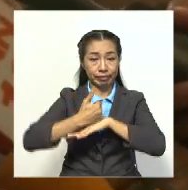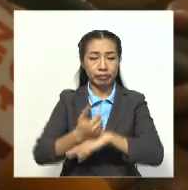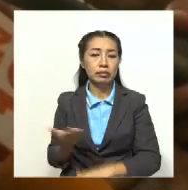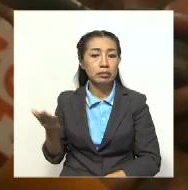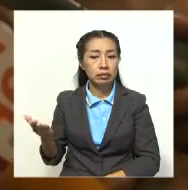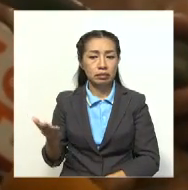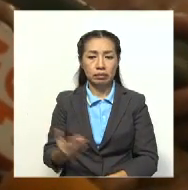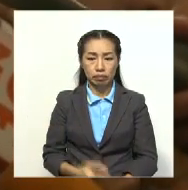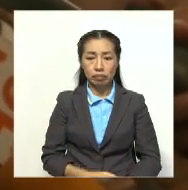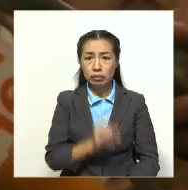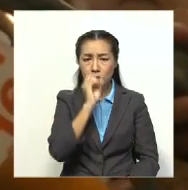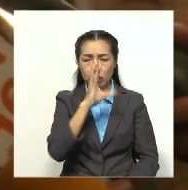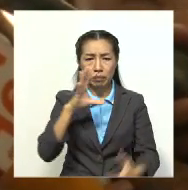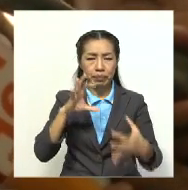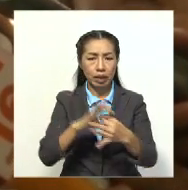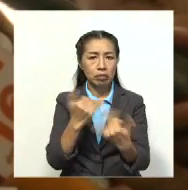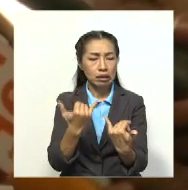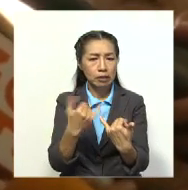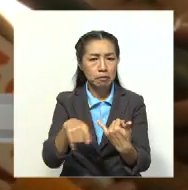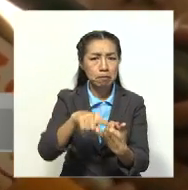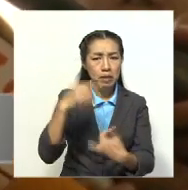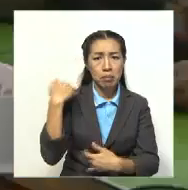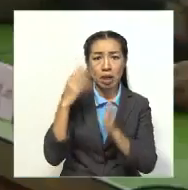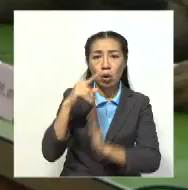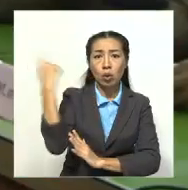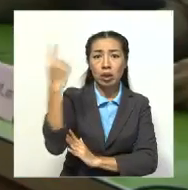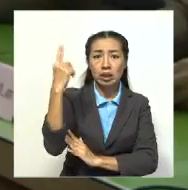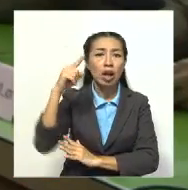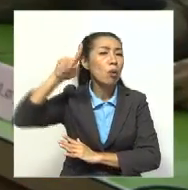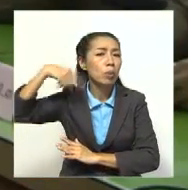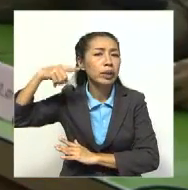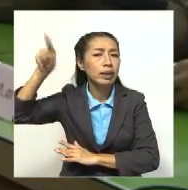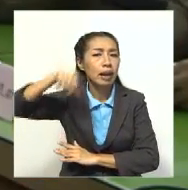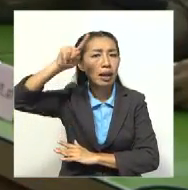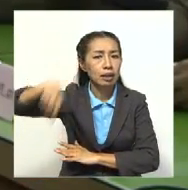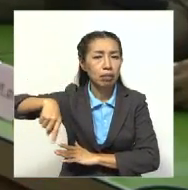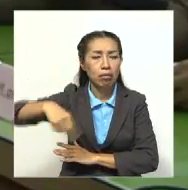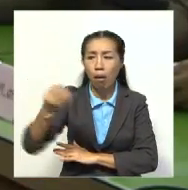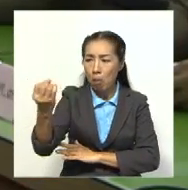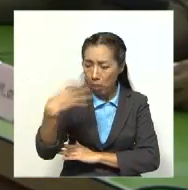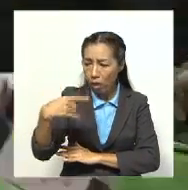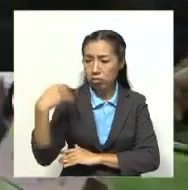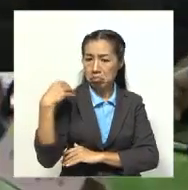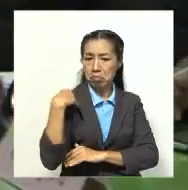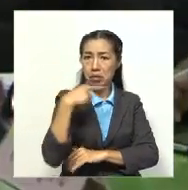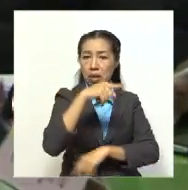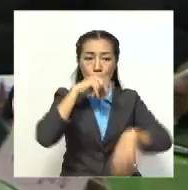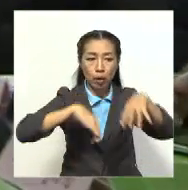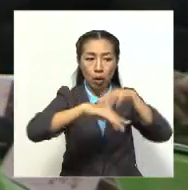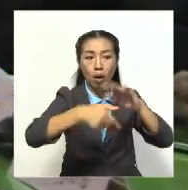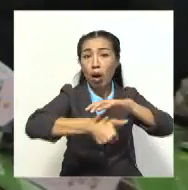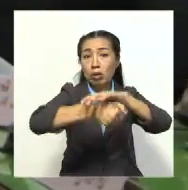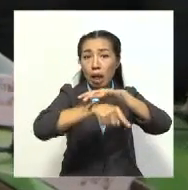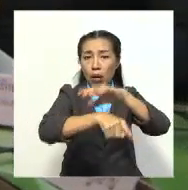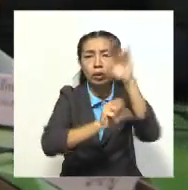ท่องเที่ยวและกีฬาเปิดเผยถึงความคืบหน้ากรณีที่นักท่องเที่ยวสาวชาวอังกฤษร้องเรียนว่าถูกล่วงละเมิดทางเพศที่เกาะเต่า